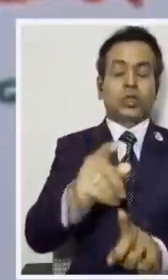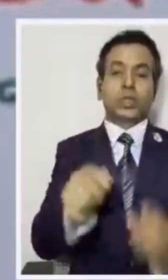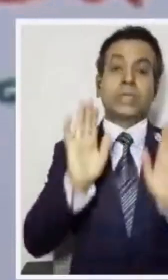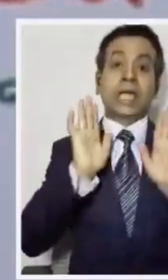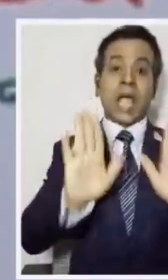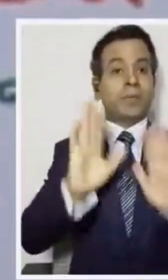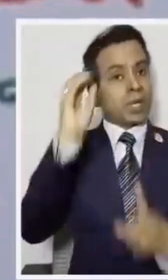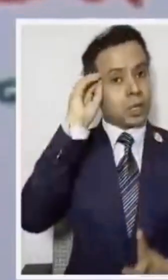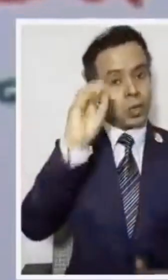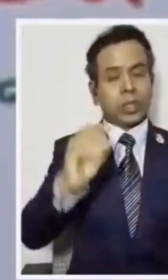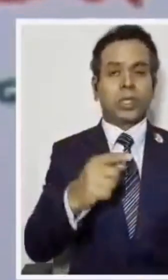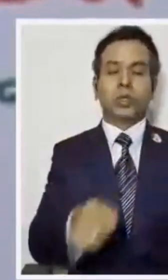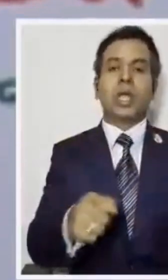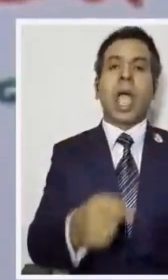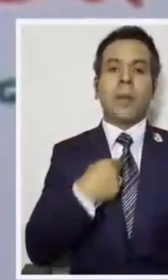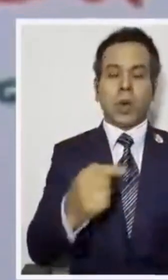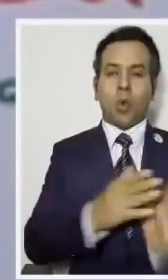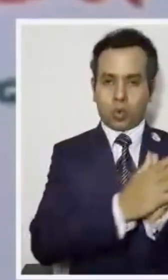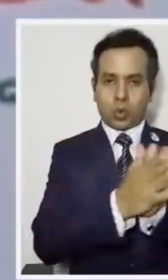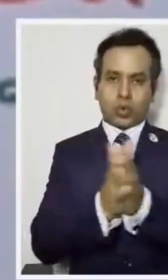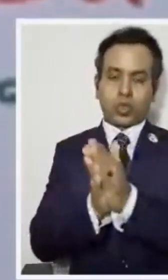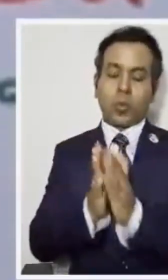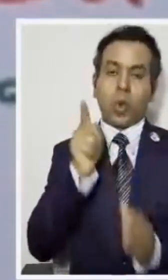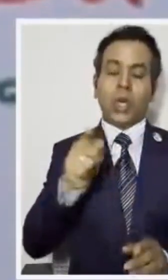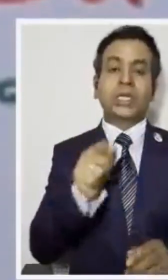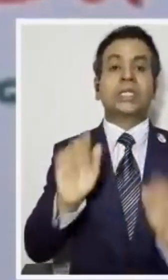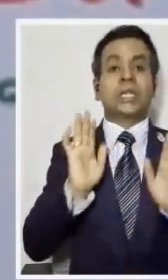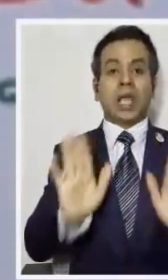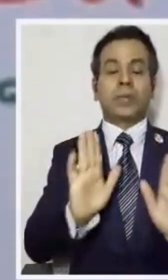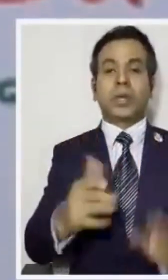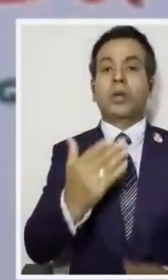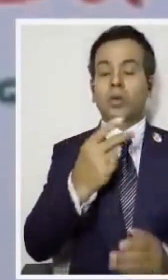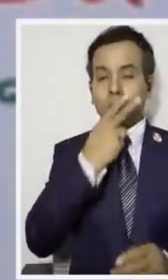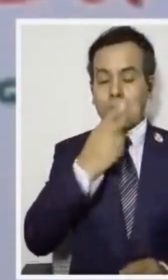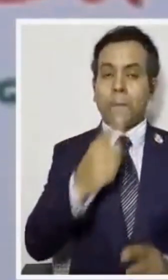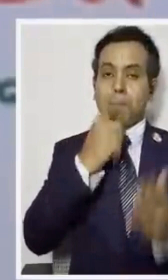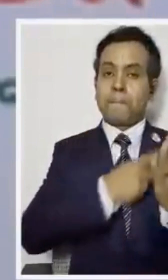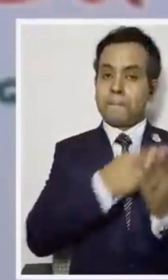ধূমপান এবং তামাক থেকে বিরত থাকবেন।